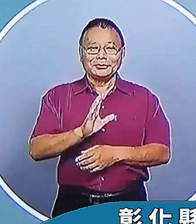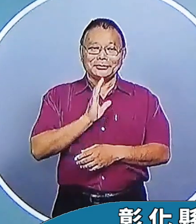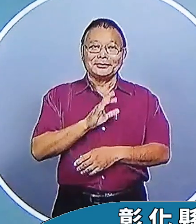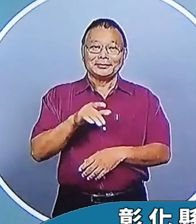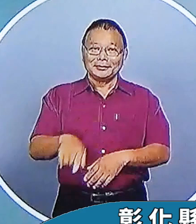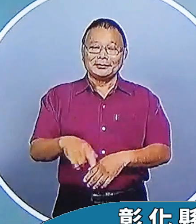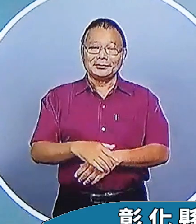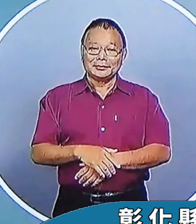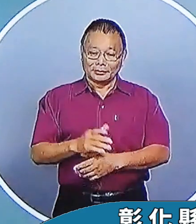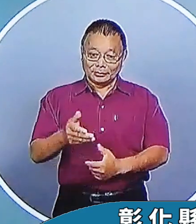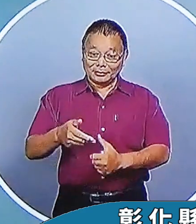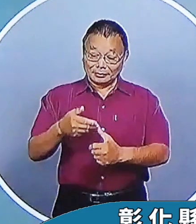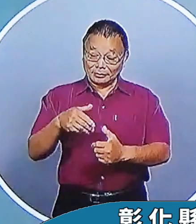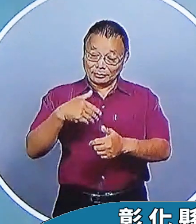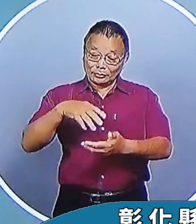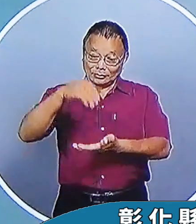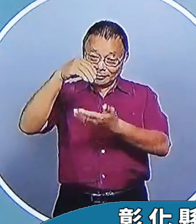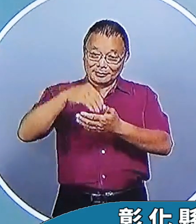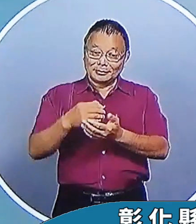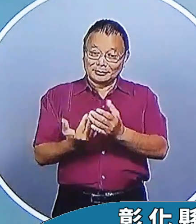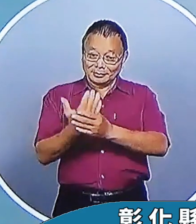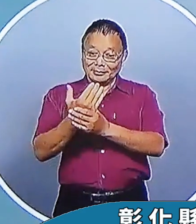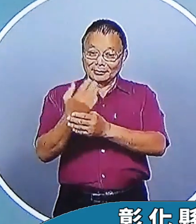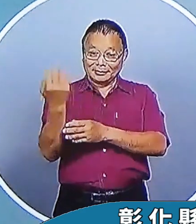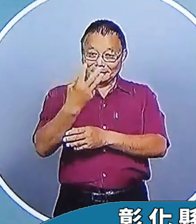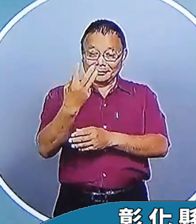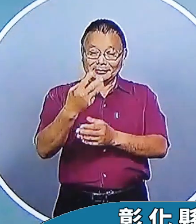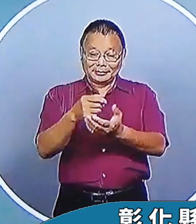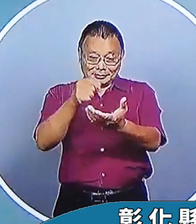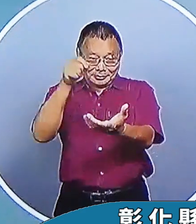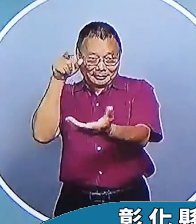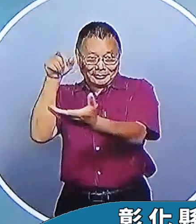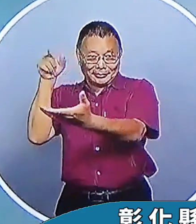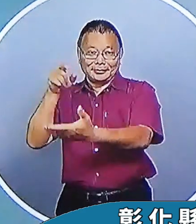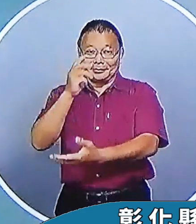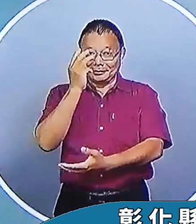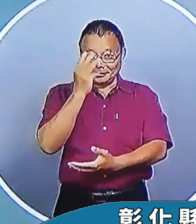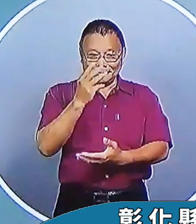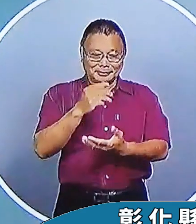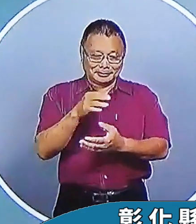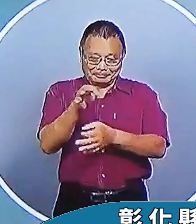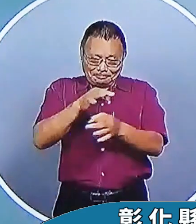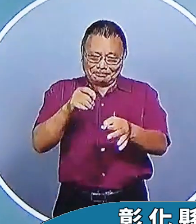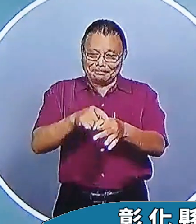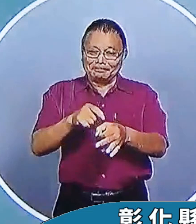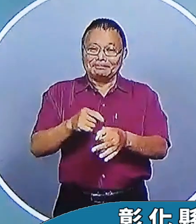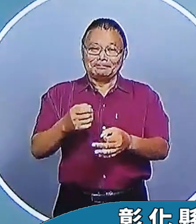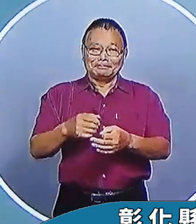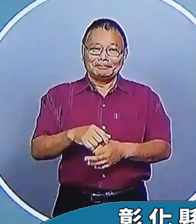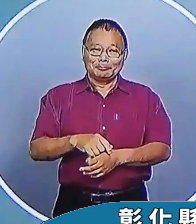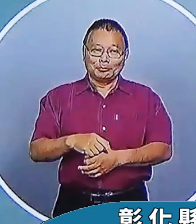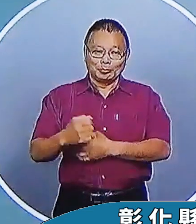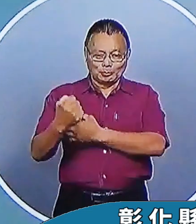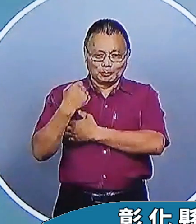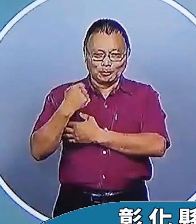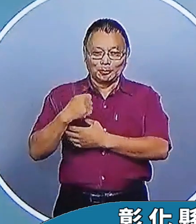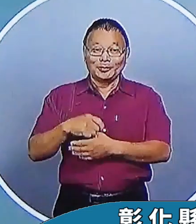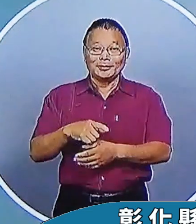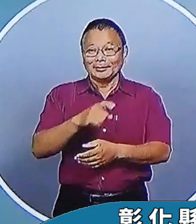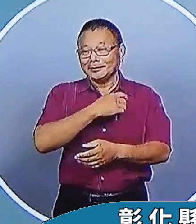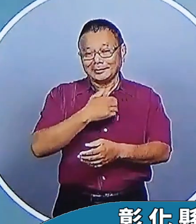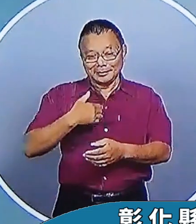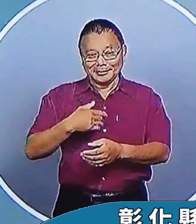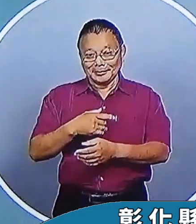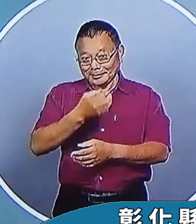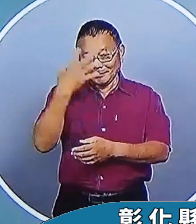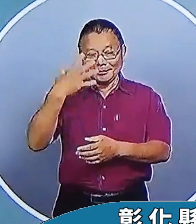芳提出我们的产业3支箭，就是拼经济、拼经济，来希望予